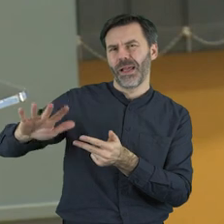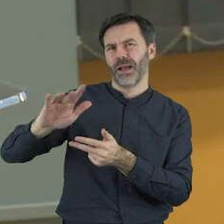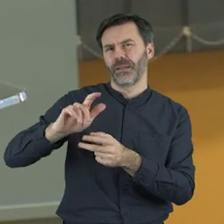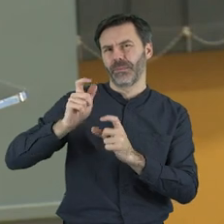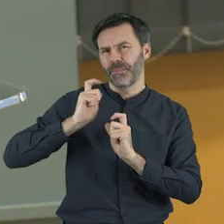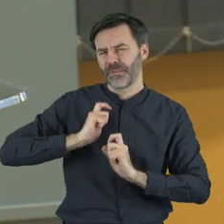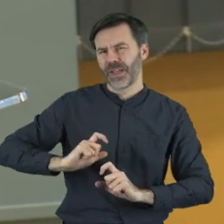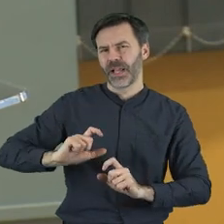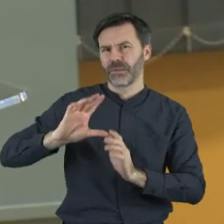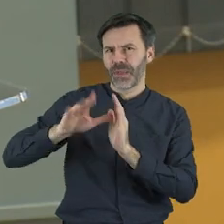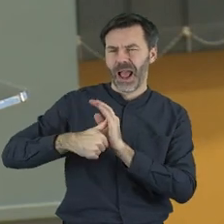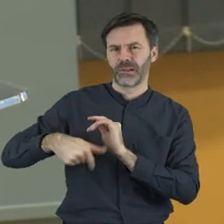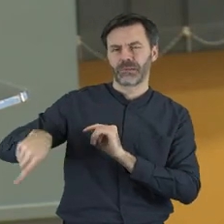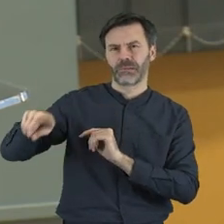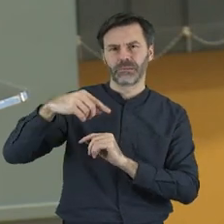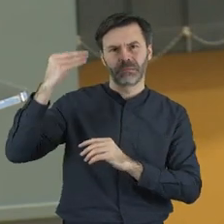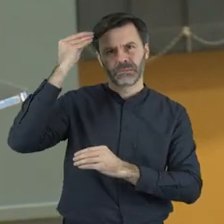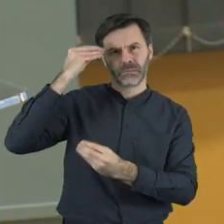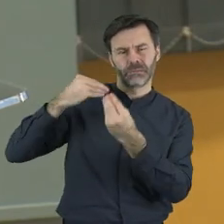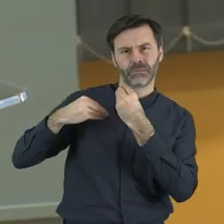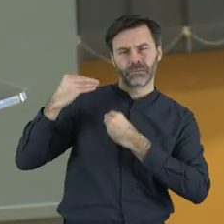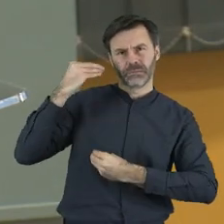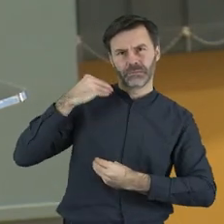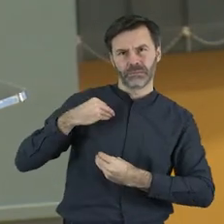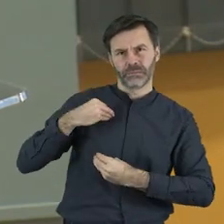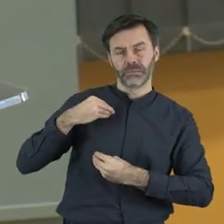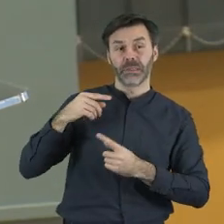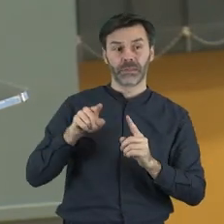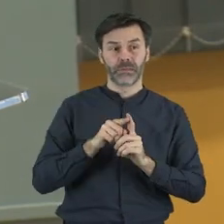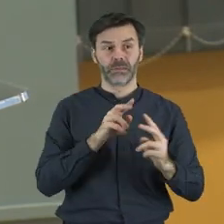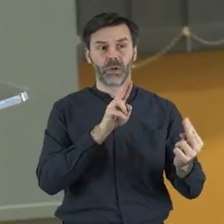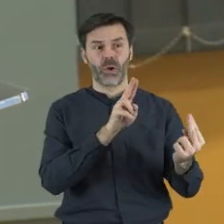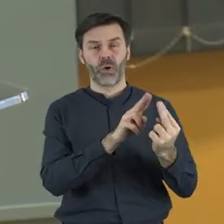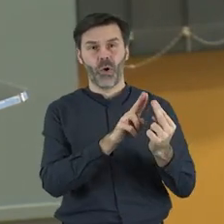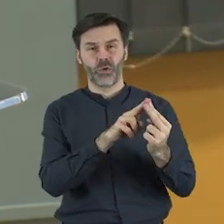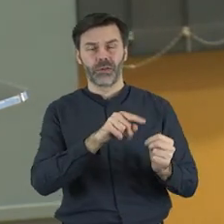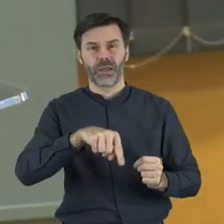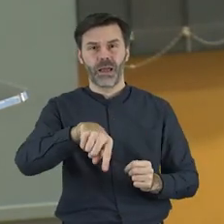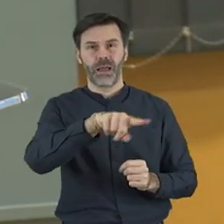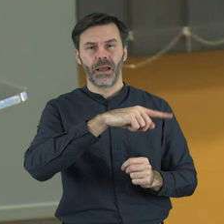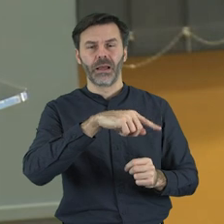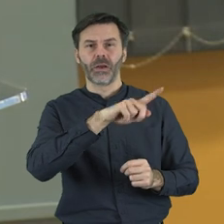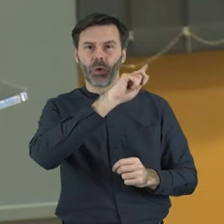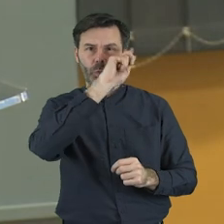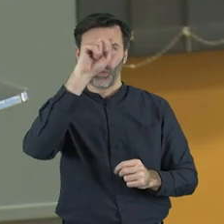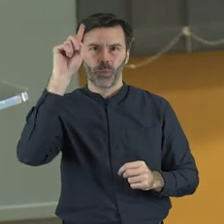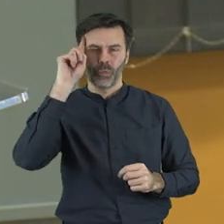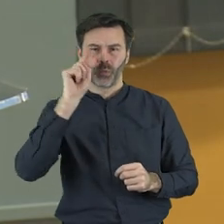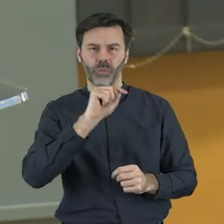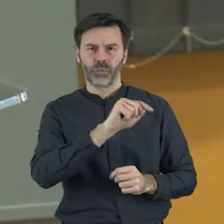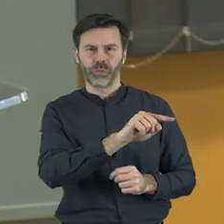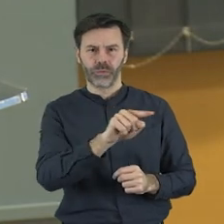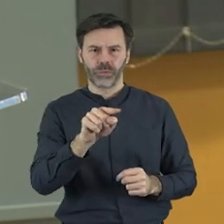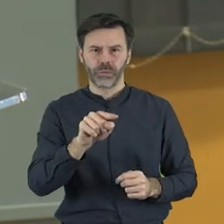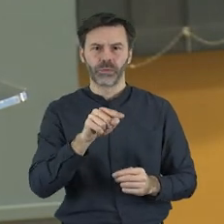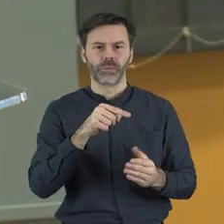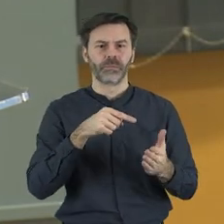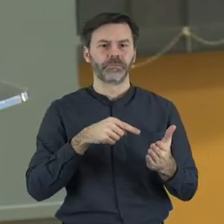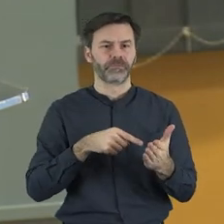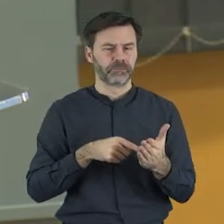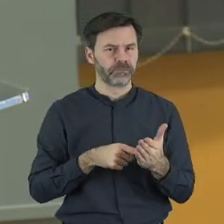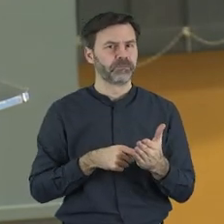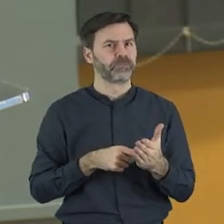komunikację z przedstawicielami mieszkańców, których ta obecna sytuacja